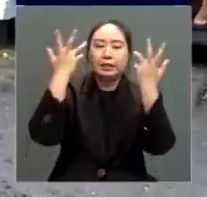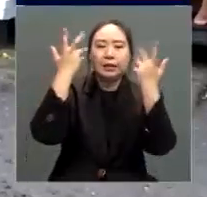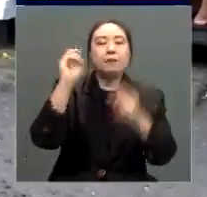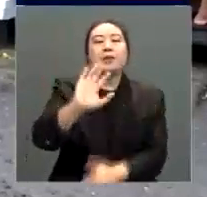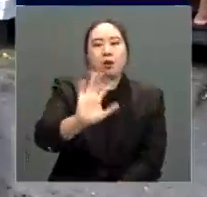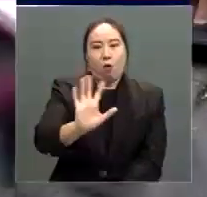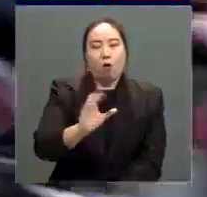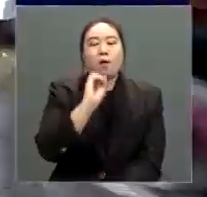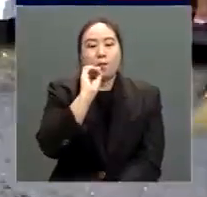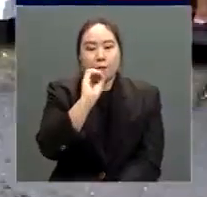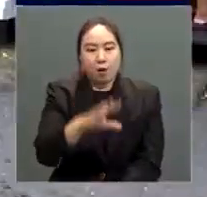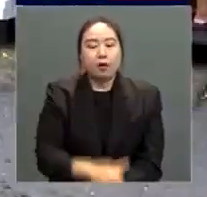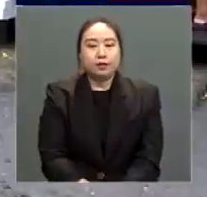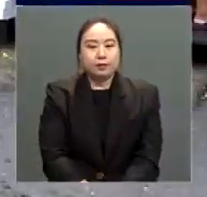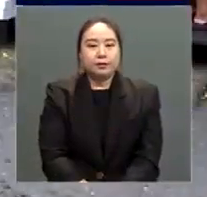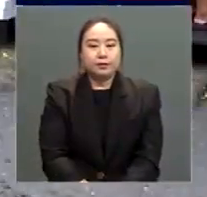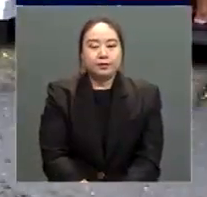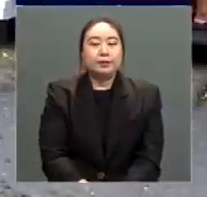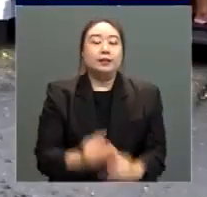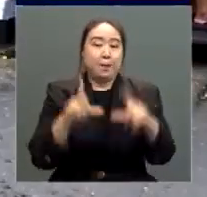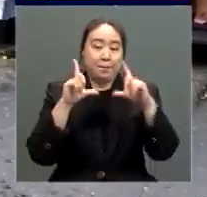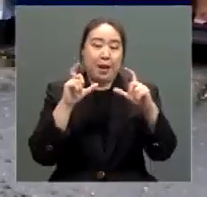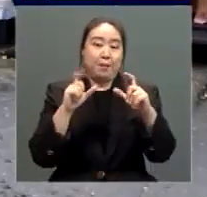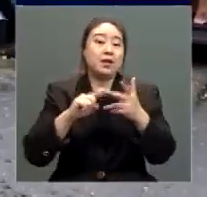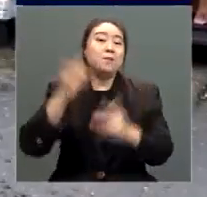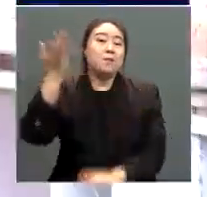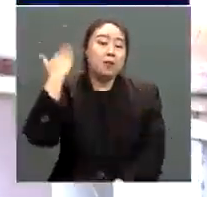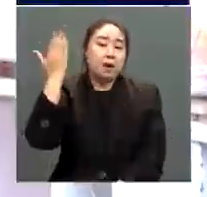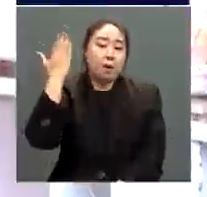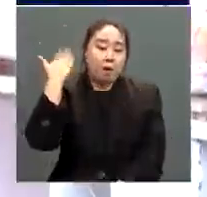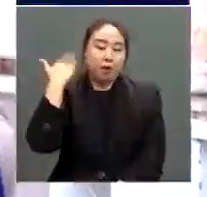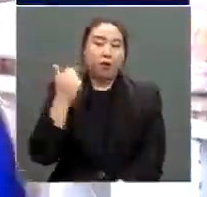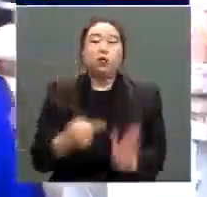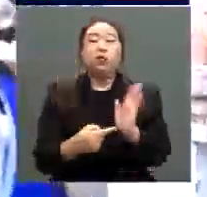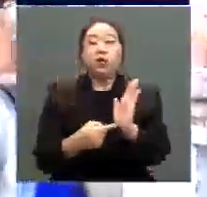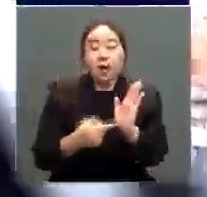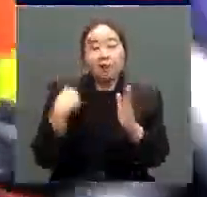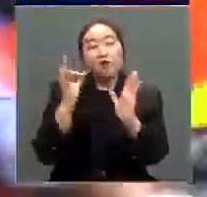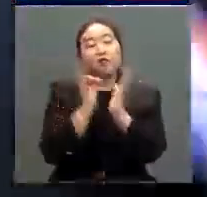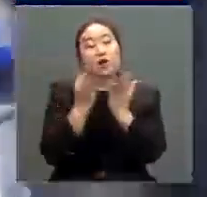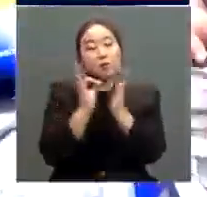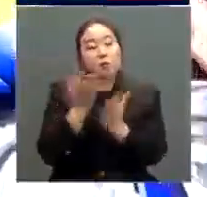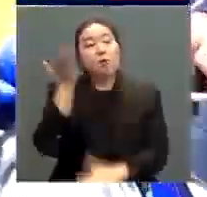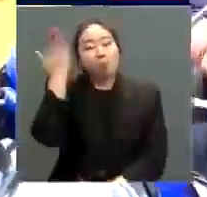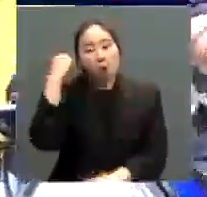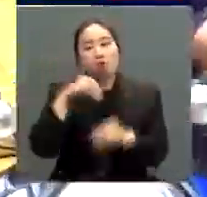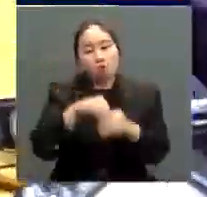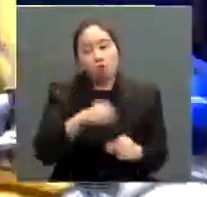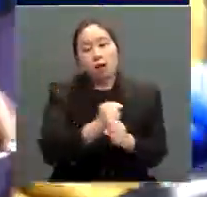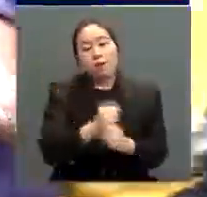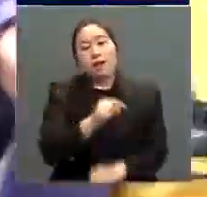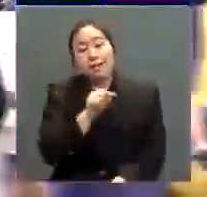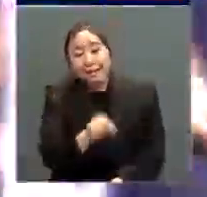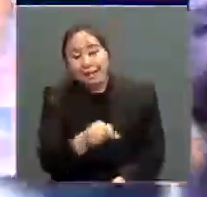ณลวรนบอกเลยนะคะว่าจริงๆแล้วรูปถ่ายที่เราเคยใช้เนี่ยอย่างเช่นเคยโพสต์ Facebook ว่าเราเคยประกอบการเคยข